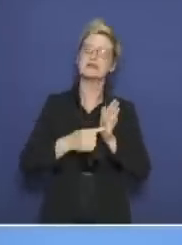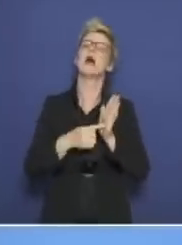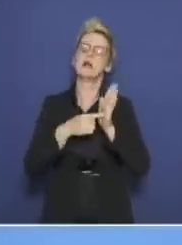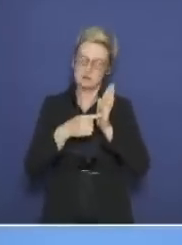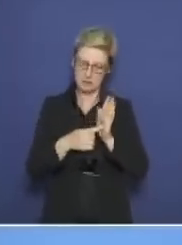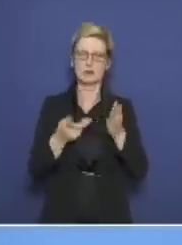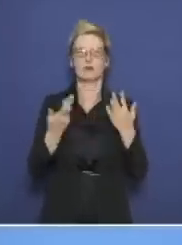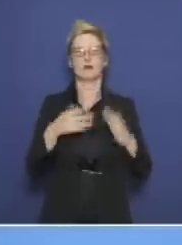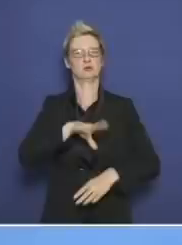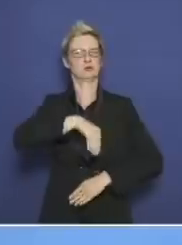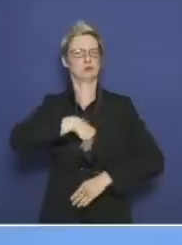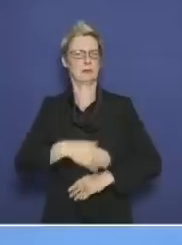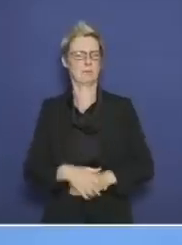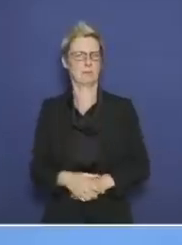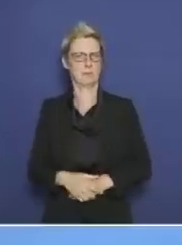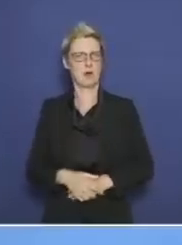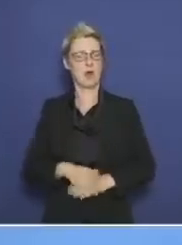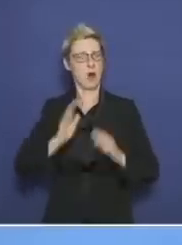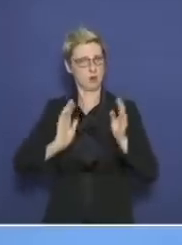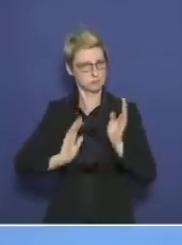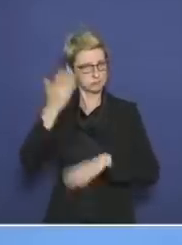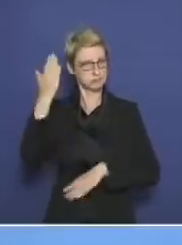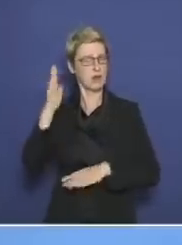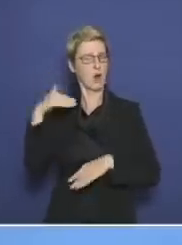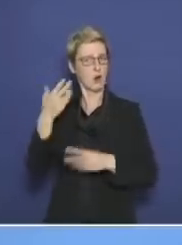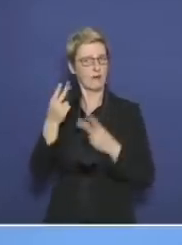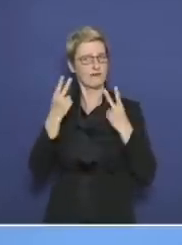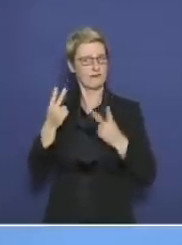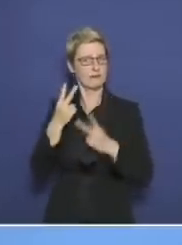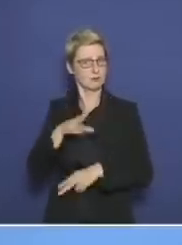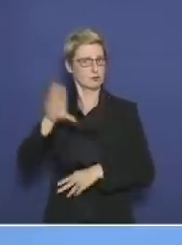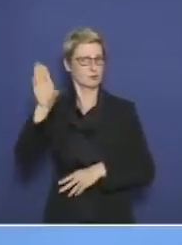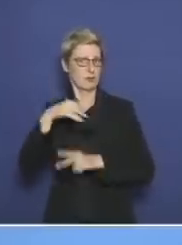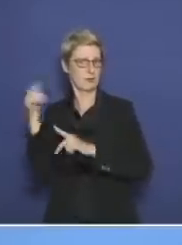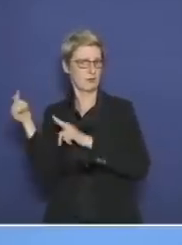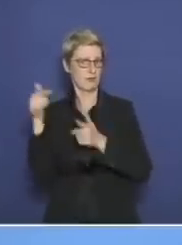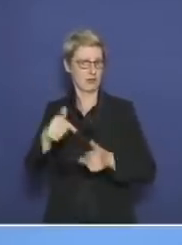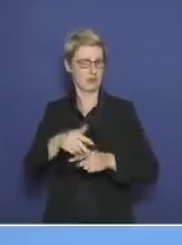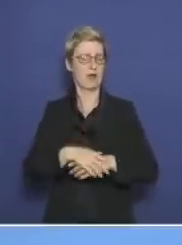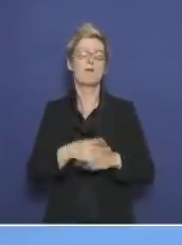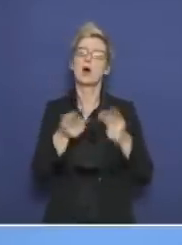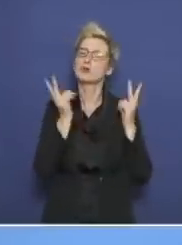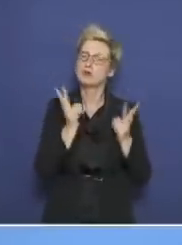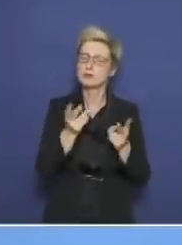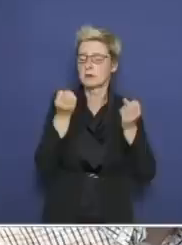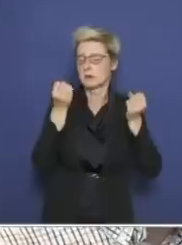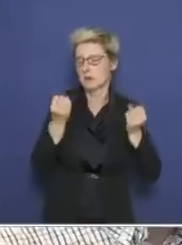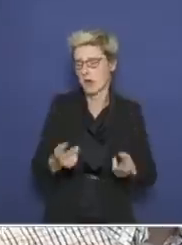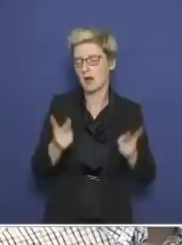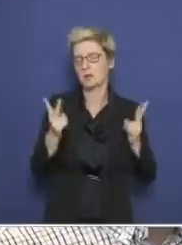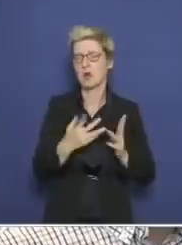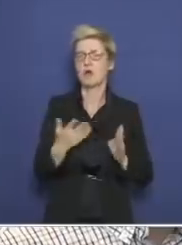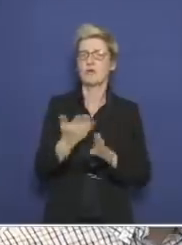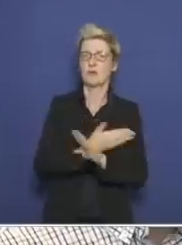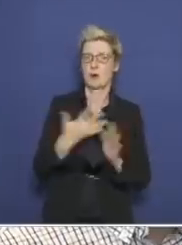dem, was wir zusammen erreichen konnten, einen wichtigen Unterschied gemacht. Entscheidend, da bin ich aber bei Ihnen, sind entsprechende Test-